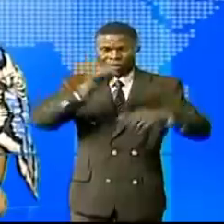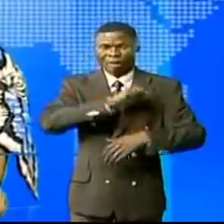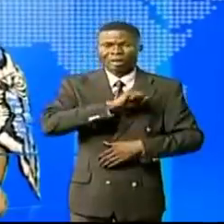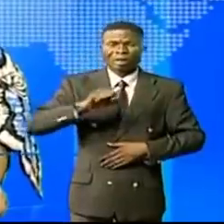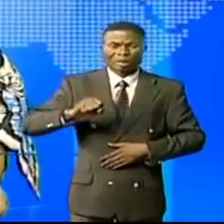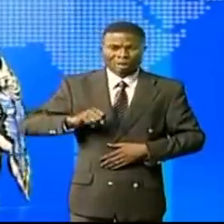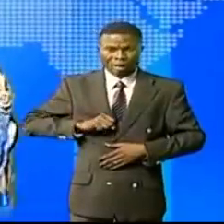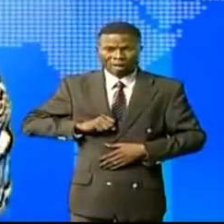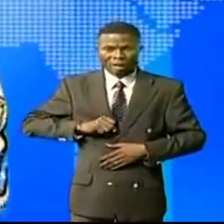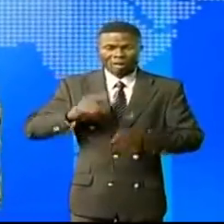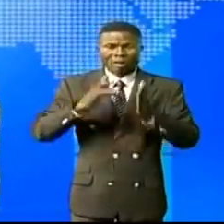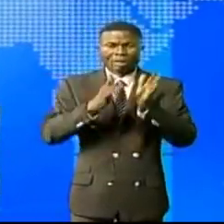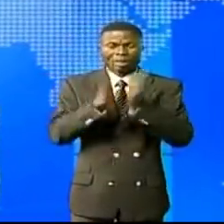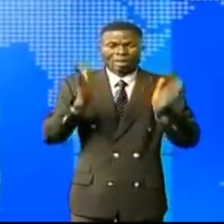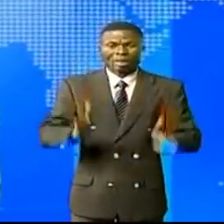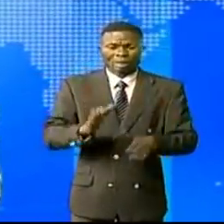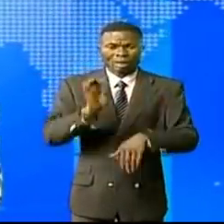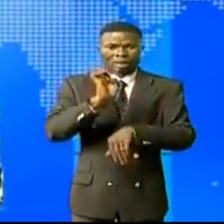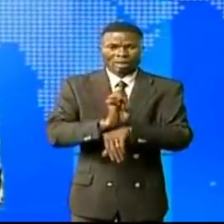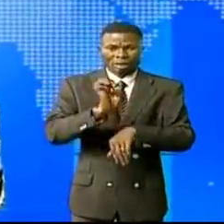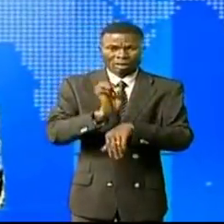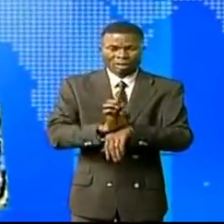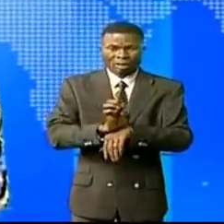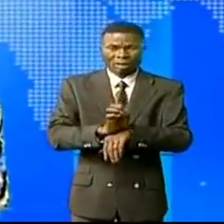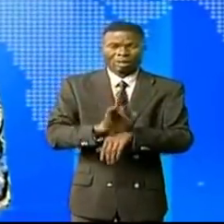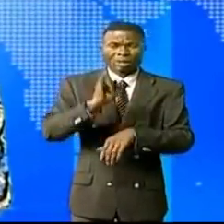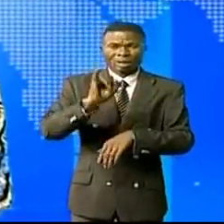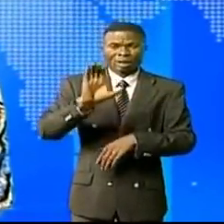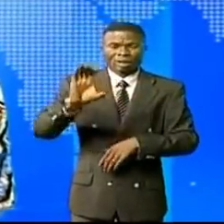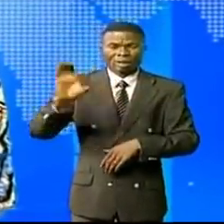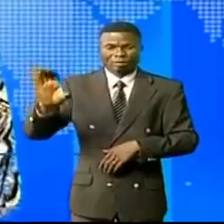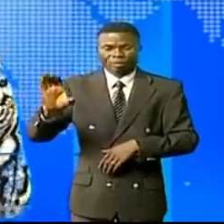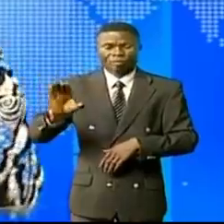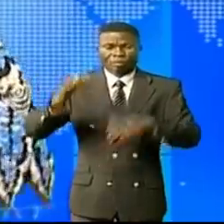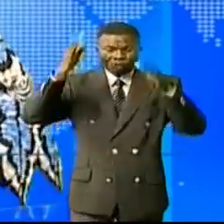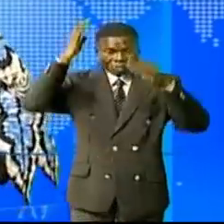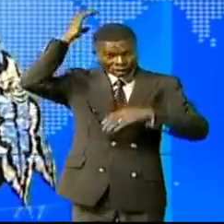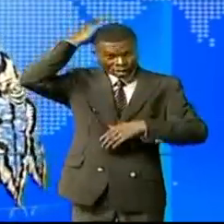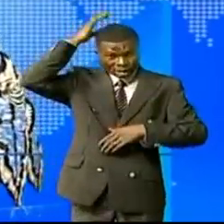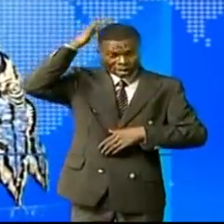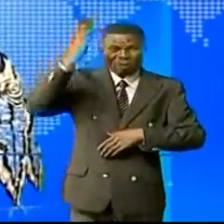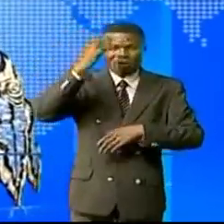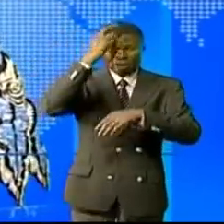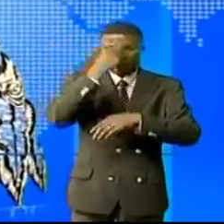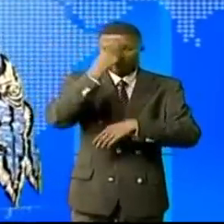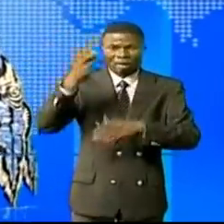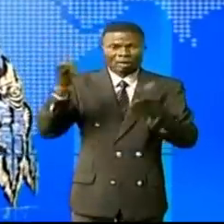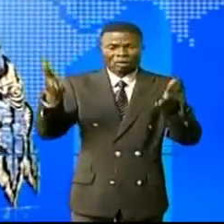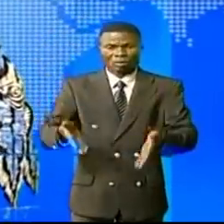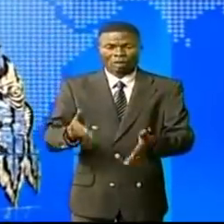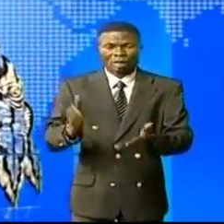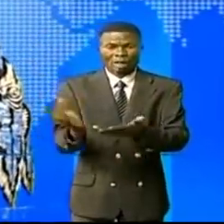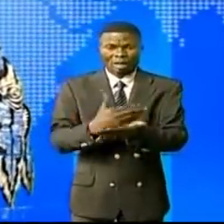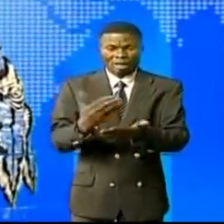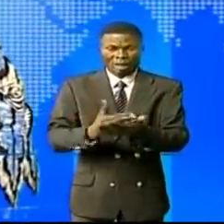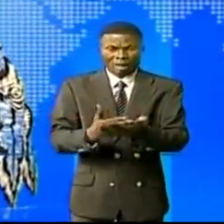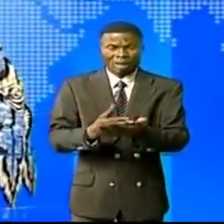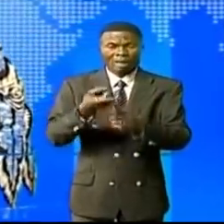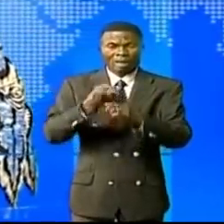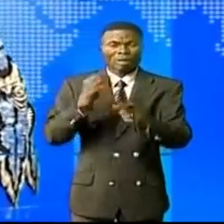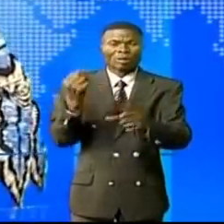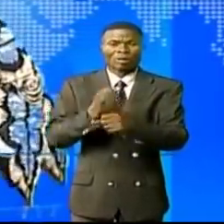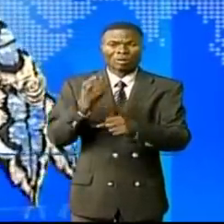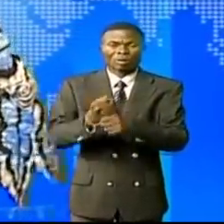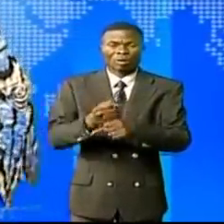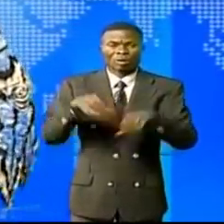Sénat et chrétien catholique à l'UCC, en présence du cardinal Fridolin Ambongo et du nonce apostolique. L'ouvrage est le fruit d'un travail